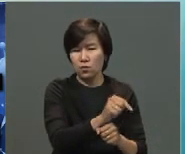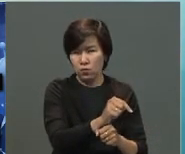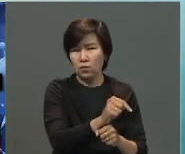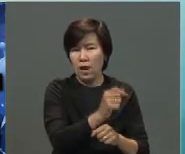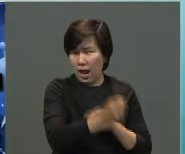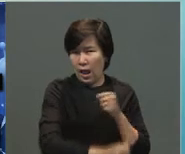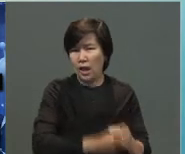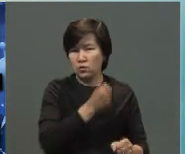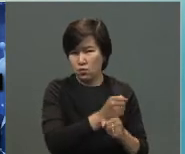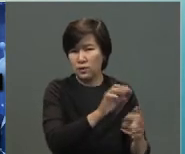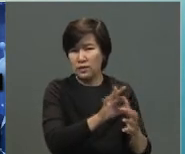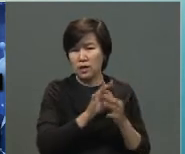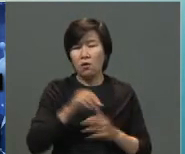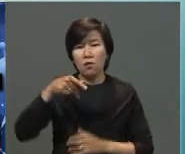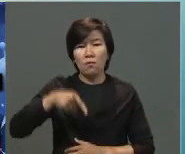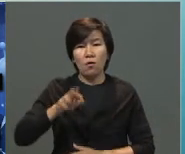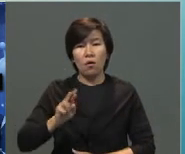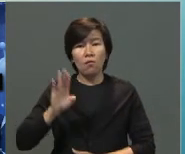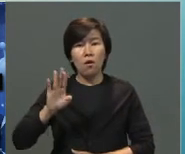พันล้านรวมตัวกันแล้วก็มีการเสนอภาพกันตายเหล่านี้คือเป็นภาคของร้านค้าทั้งหลายนะครับผมได้รับข้อร้องเรียนมาเหมือนกันบอกร้านเกมก็สะอาดนะขอเปิดเถอะนะครับนี่ก็ผ่านมาตรการของการพูดคุยกันมาทั้งกระทรวงสาธารณสุขและก็ตบชุดเล็กมาแล้วก็ถ่ายรูปกันมาดูเนี่ยนะครับร้านเกมส์ที่มีความสะอาดเรียบร้อยเขาเขาพัฒนาของเขาขึ้นมาเองแล้วก็เป็นข้อเสนอกันมามีอะไรบ้างครับอันดับแรกก็คือในร้านเกมนี้ต้องดูที่อายุด้วยตามกฎหมายนะครับในเรื่องของพรบอ.อนุไปอนุญาติการประกอบการต่างๆมีช่างของพอนอนมีครั้งของวทหมาย